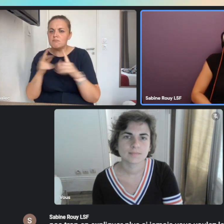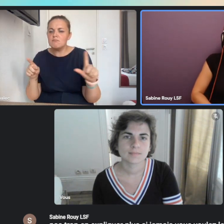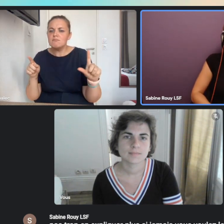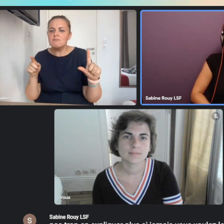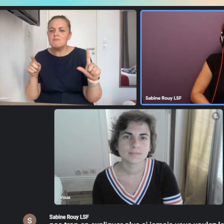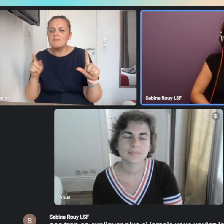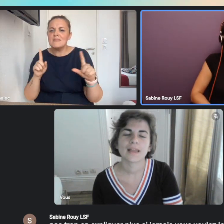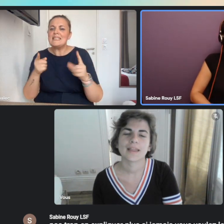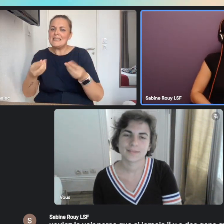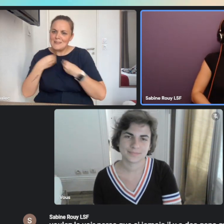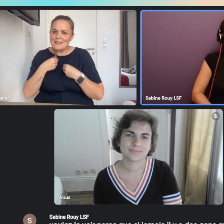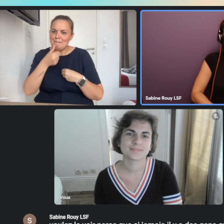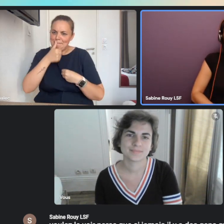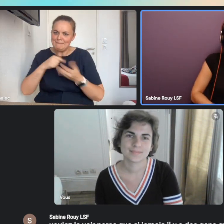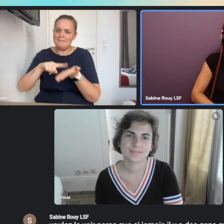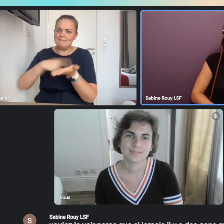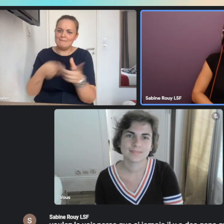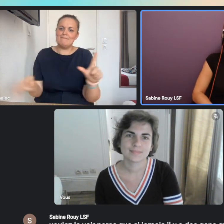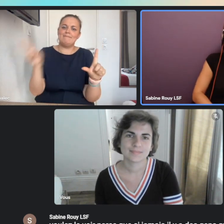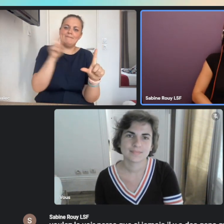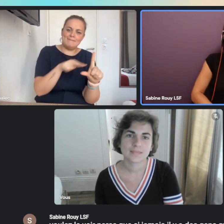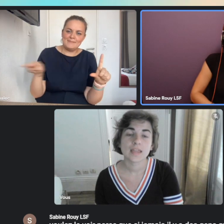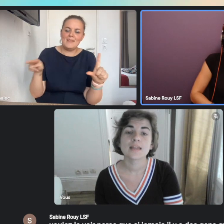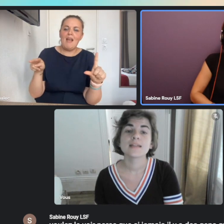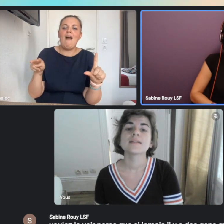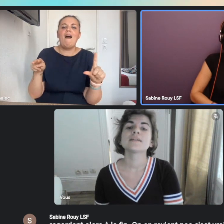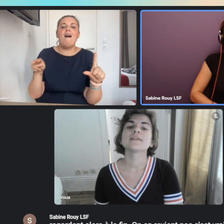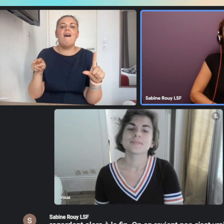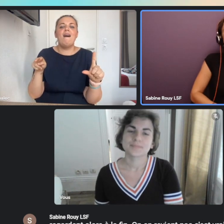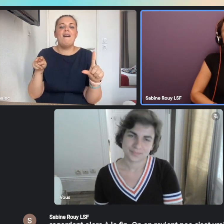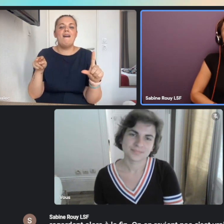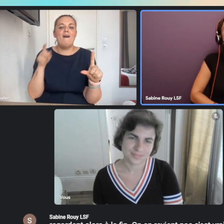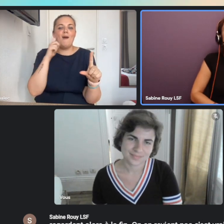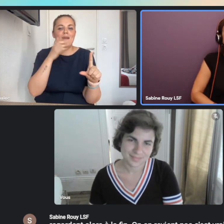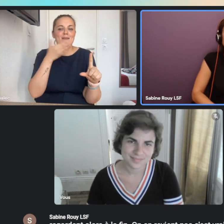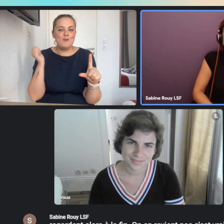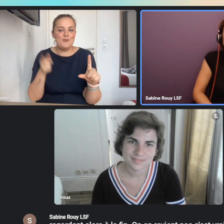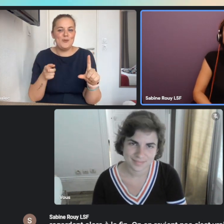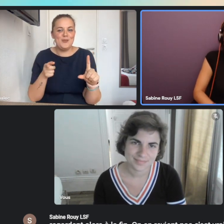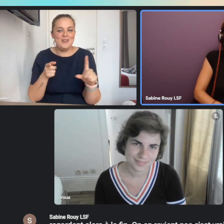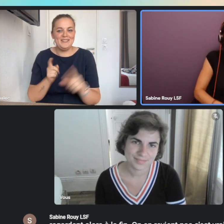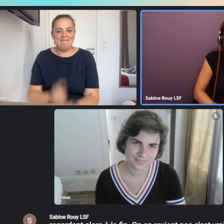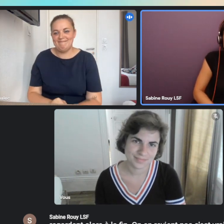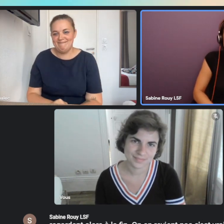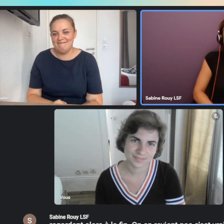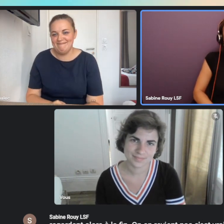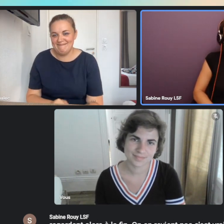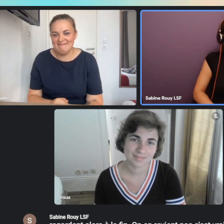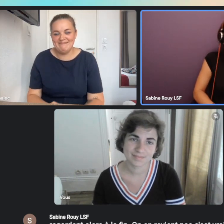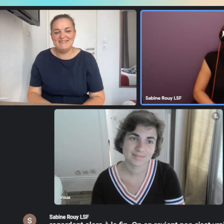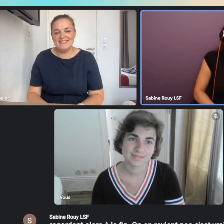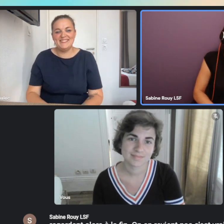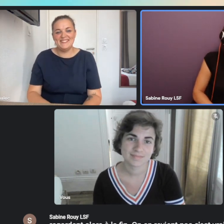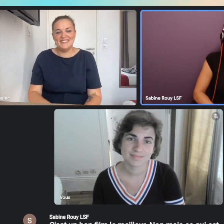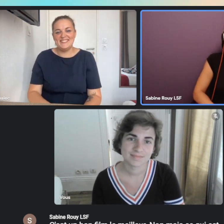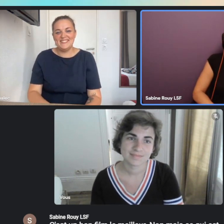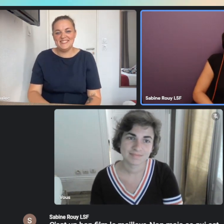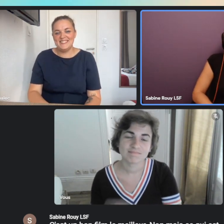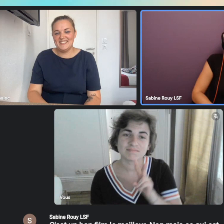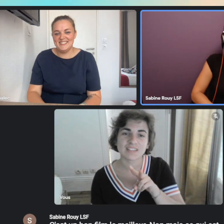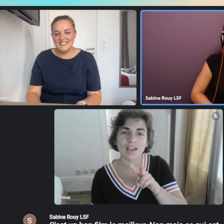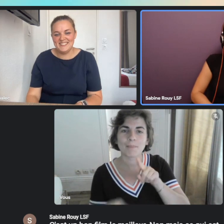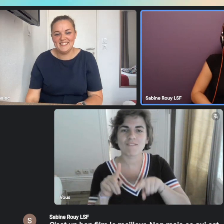un film et à la fin, je suis vraiment surprise et ça m'a fait, vraiment, ça m'a donné envie de le revoir et du coup, j'ai mieux